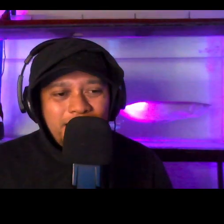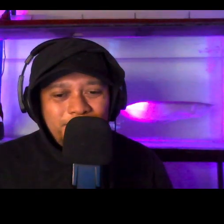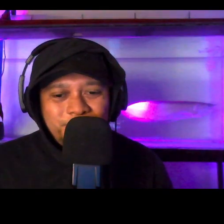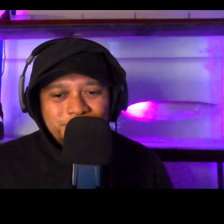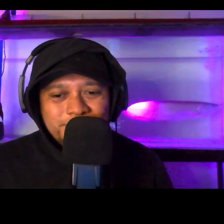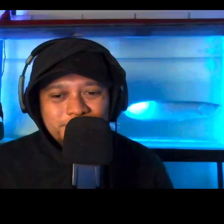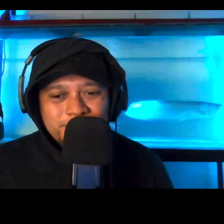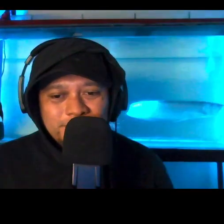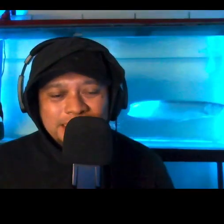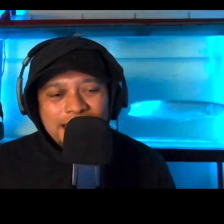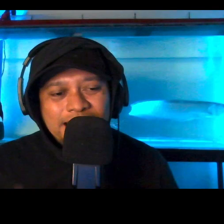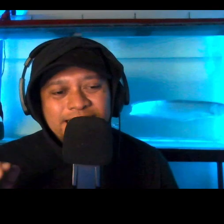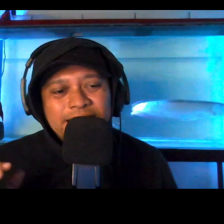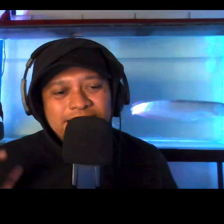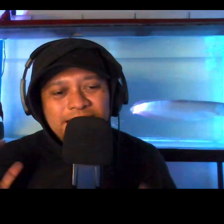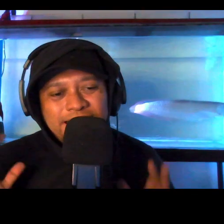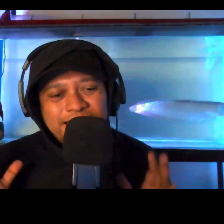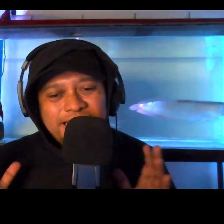ba?